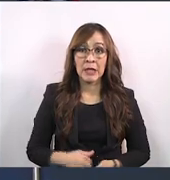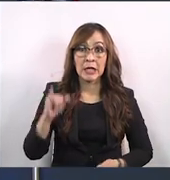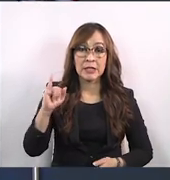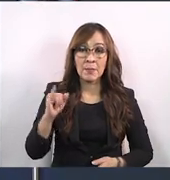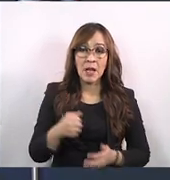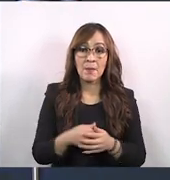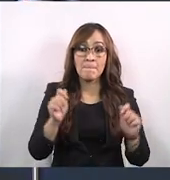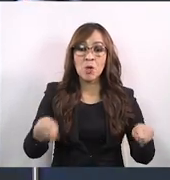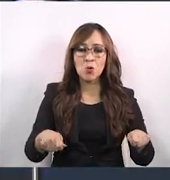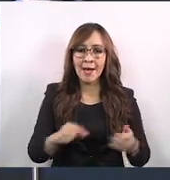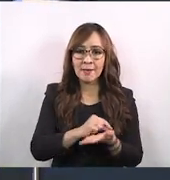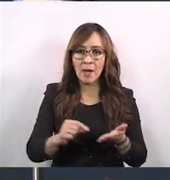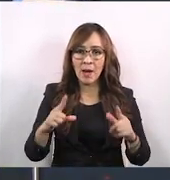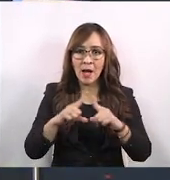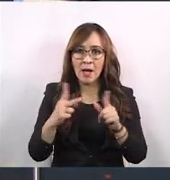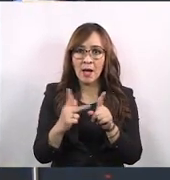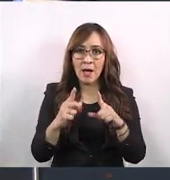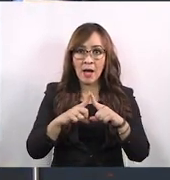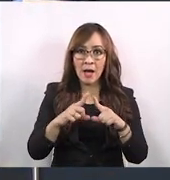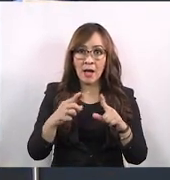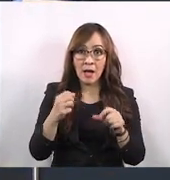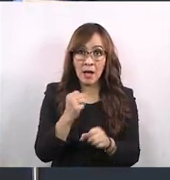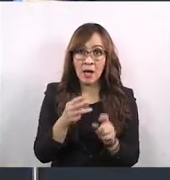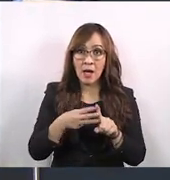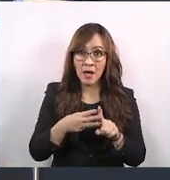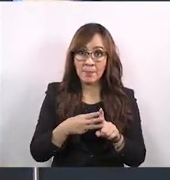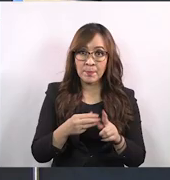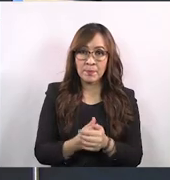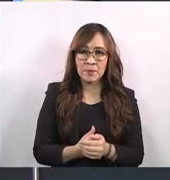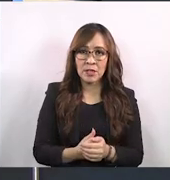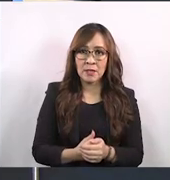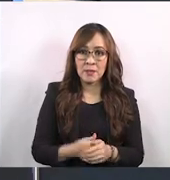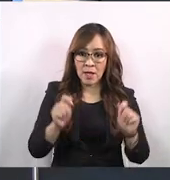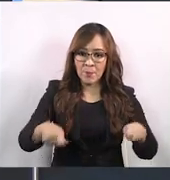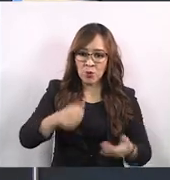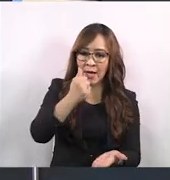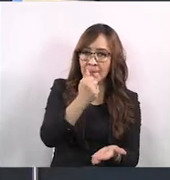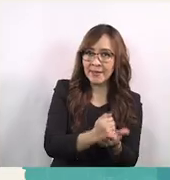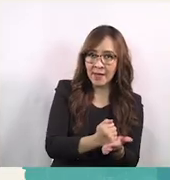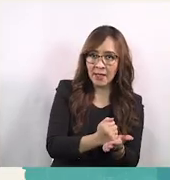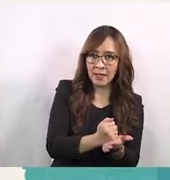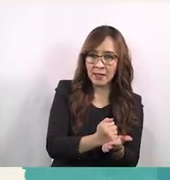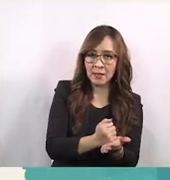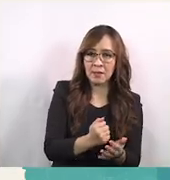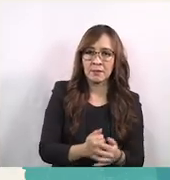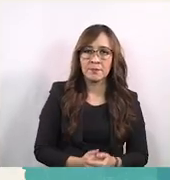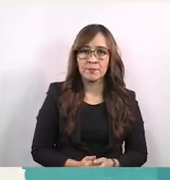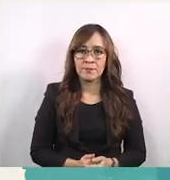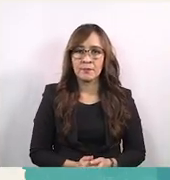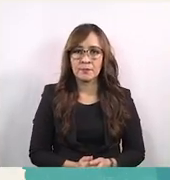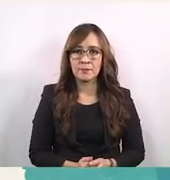Ahab Hai materaikan m Hai lu panggil tua-tua